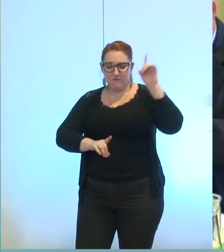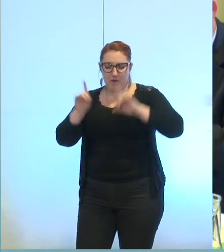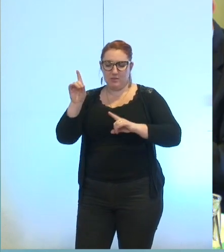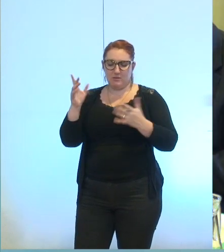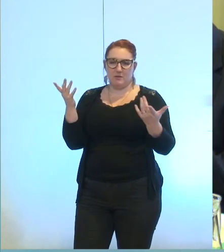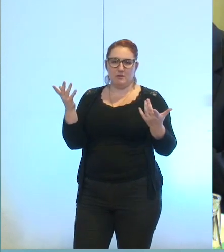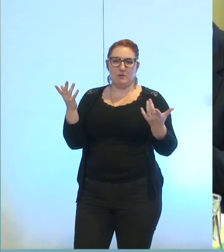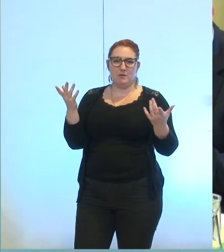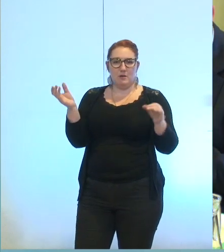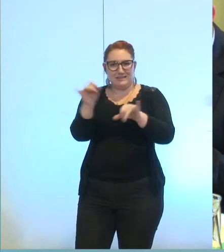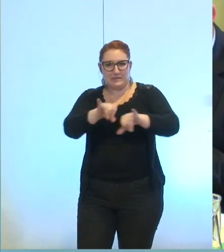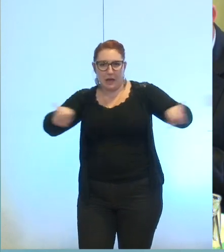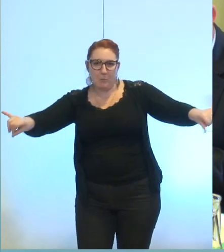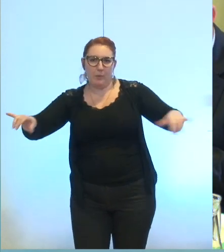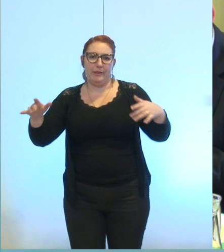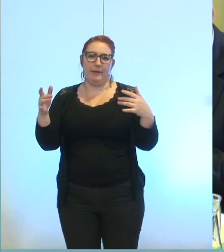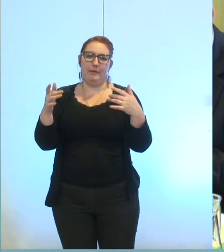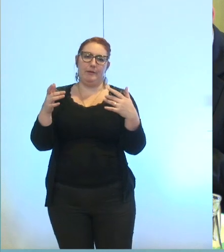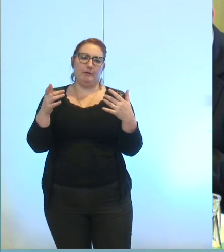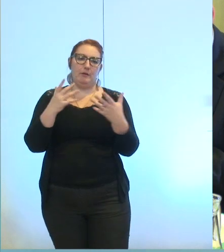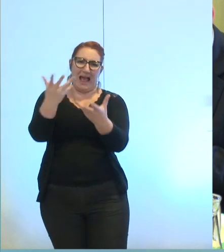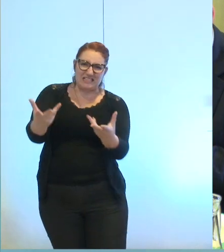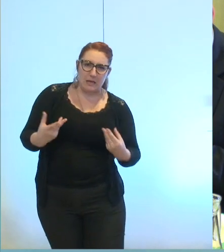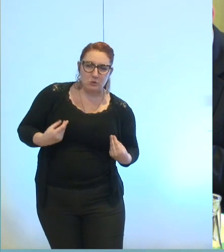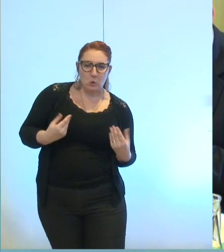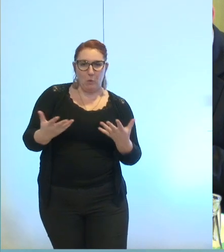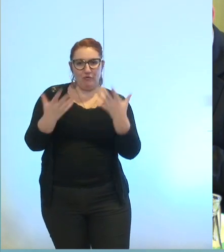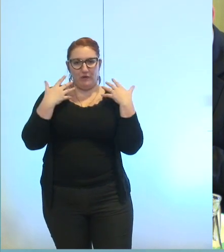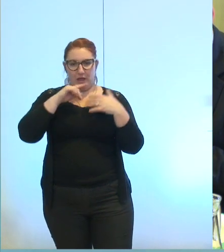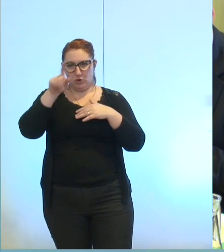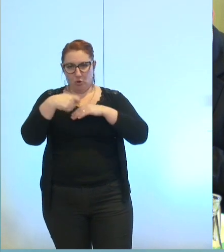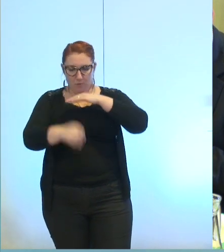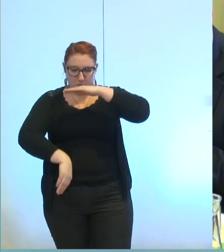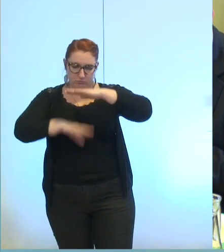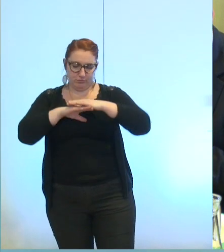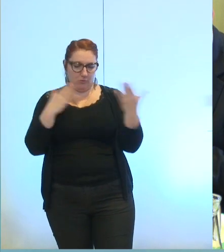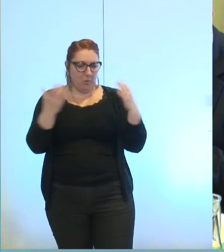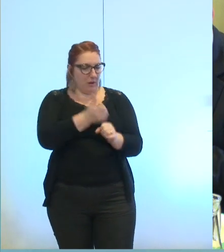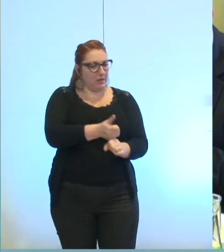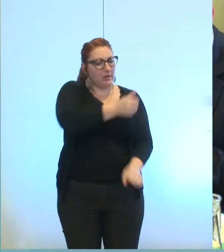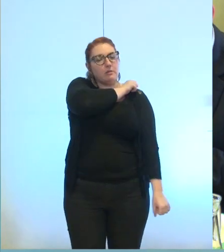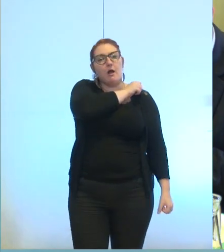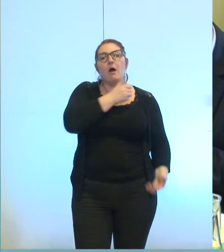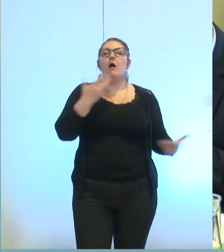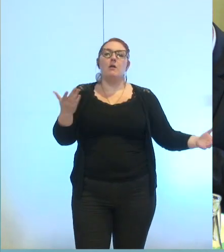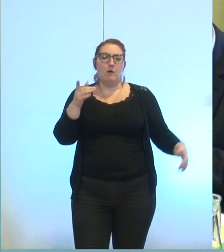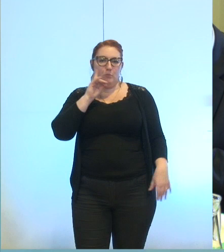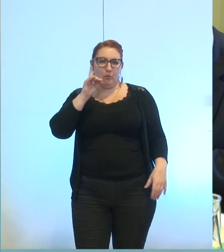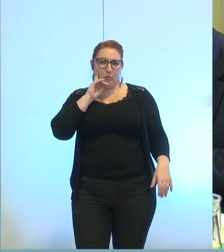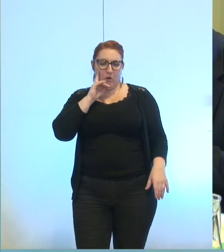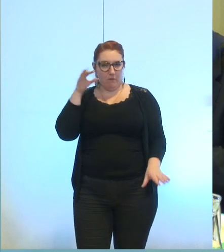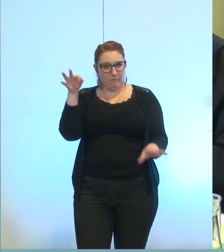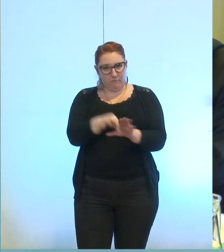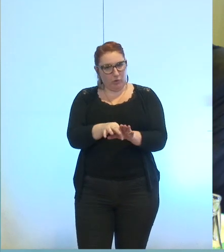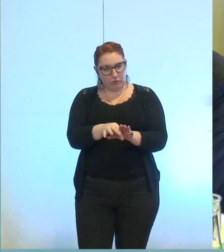réception devrai se trouver à un niveau contenu par rapport à celui de l'an dernier comment se fait-il que nous ayons